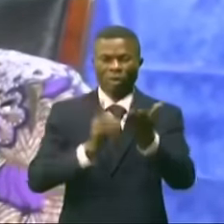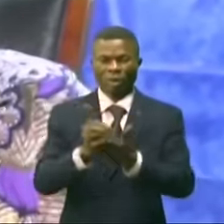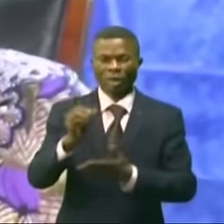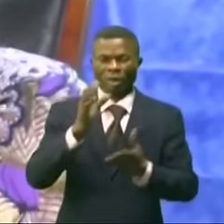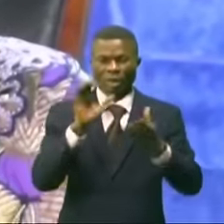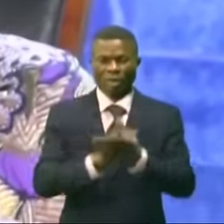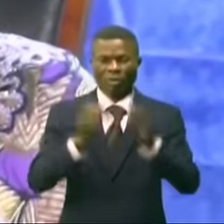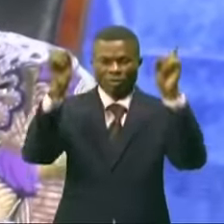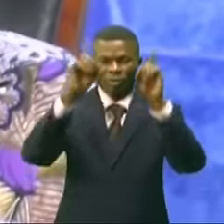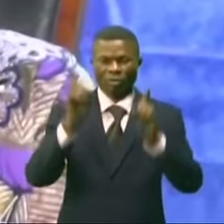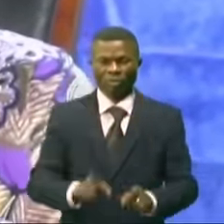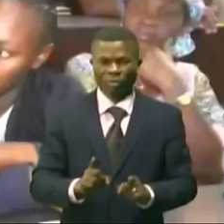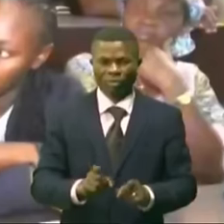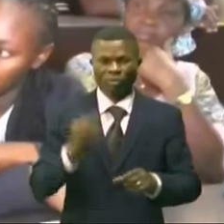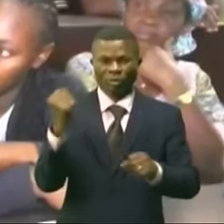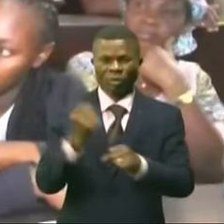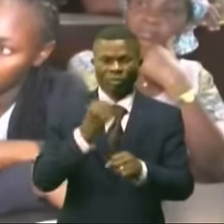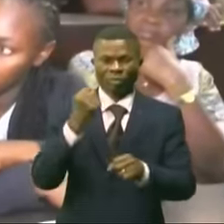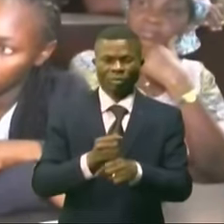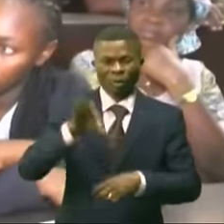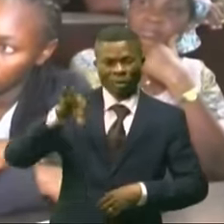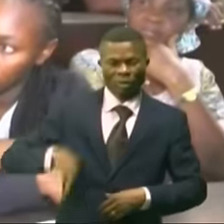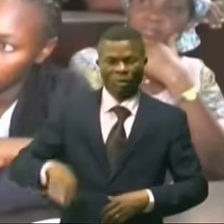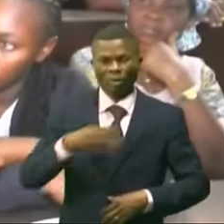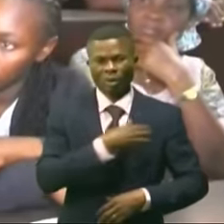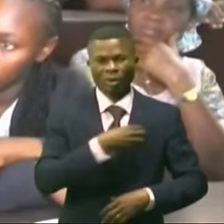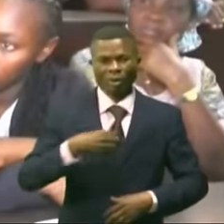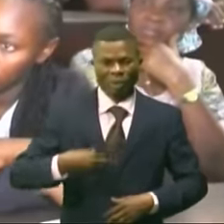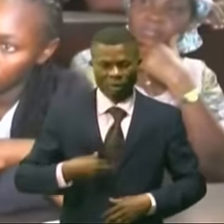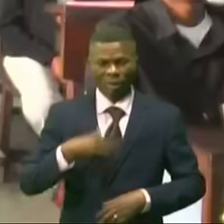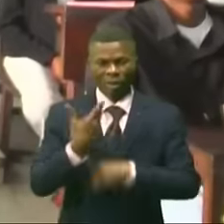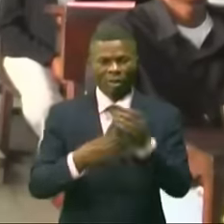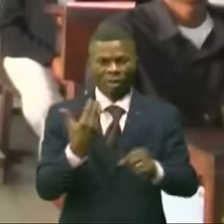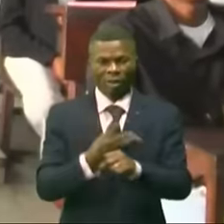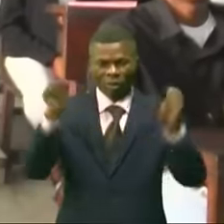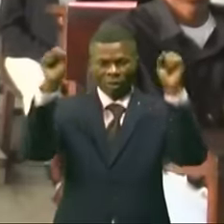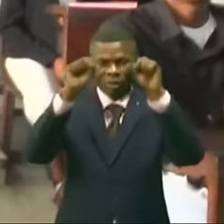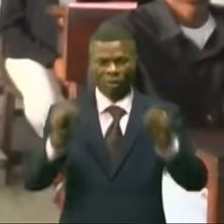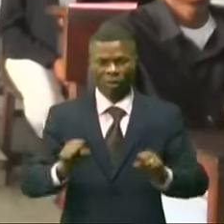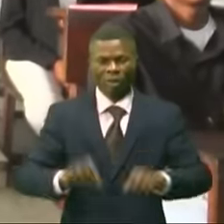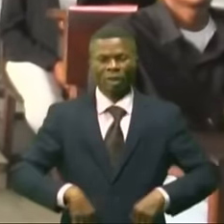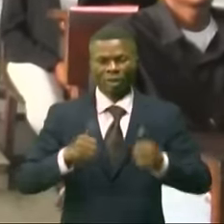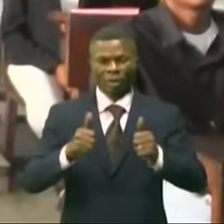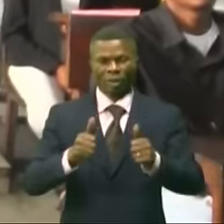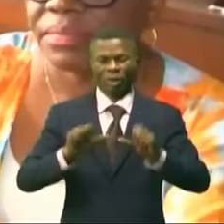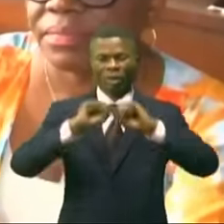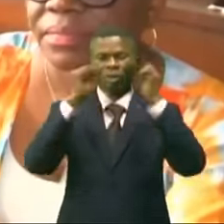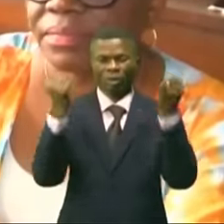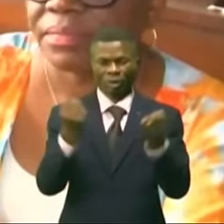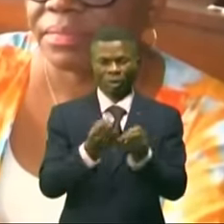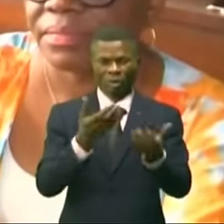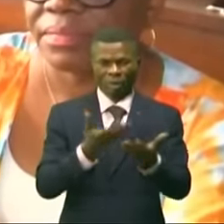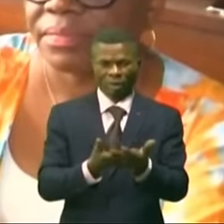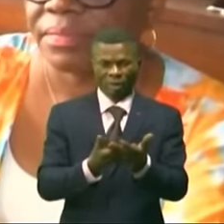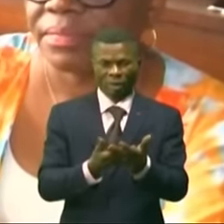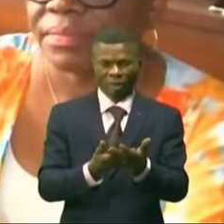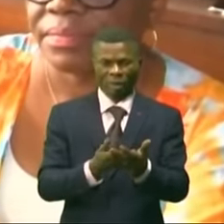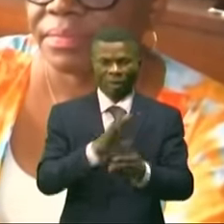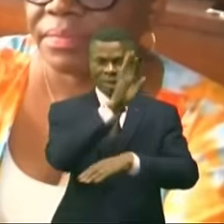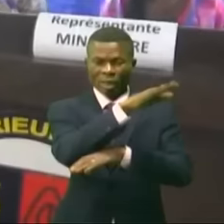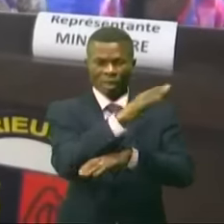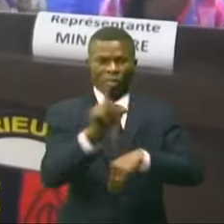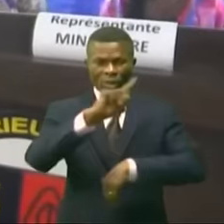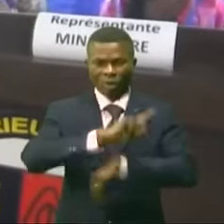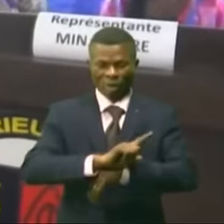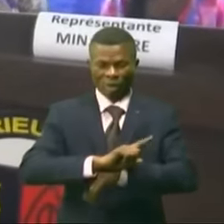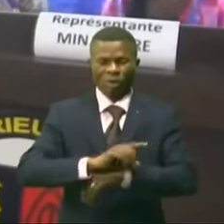africaines et investir en faveur des femmes accélérer les rythmes de la vie de la société enprès de cette journée